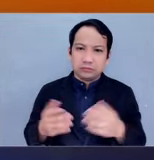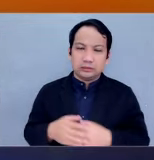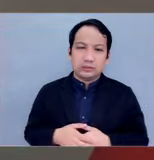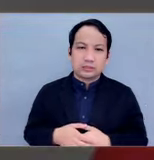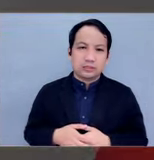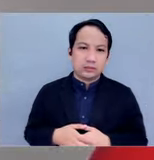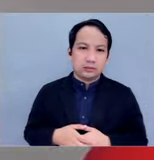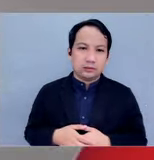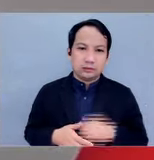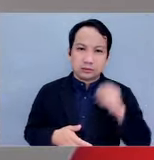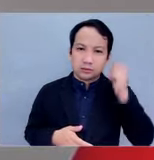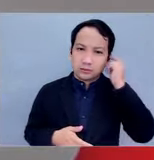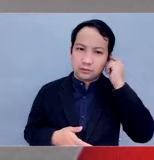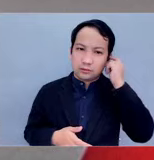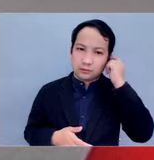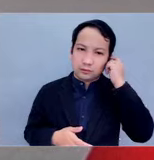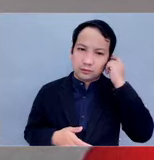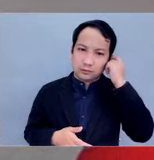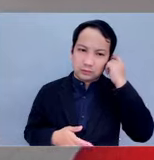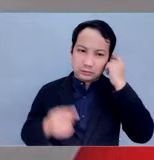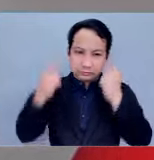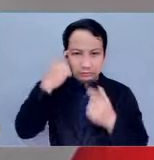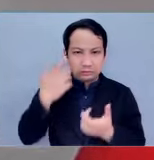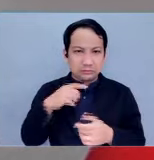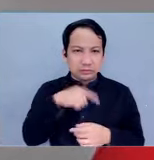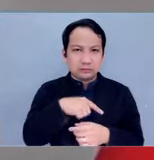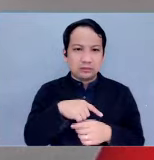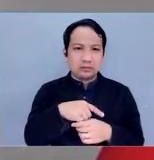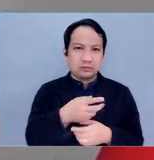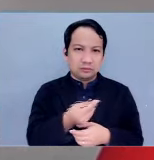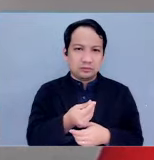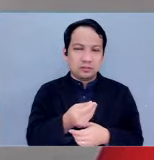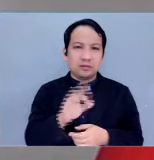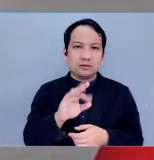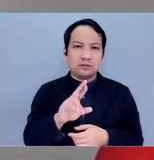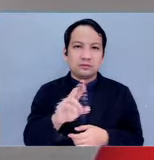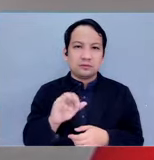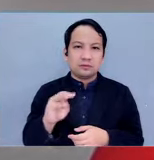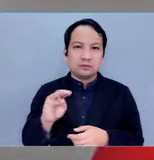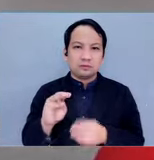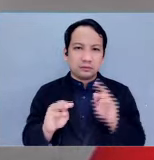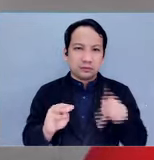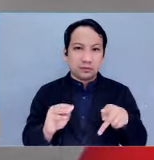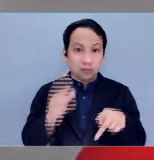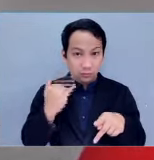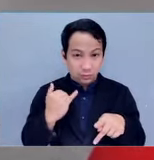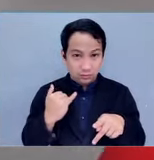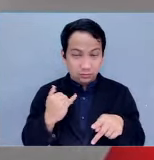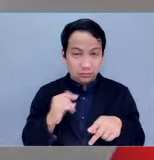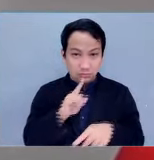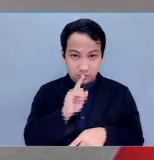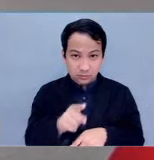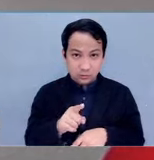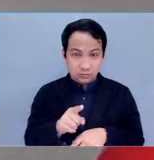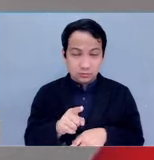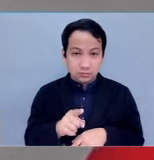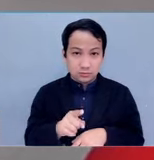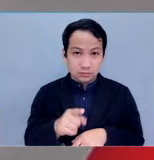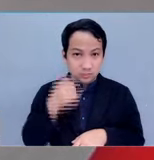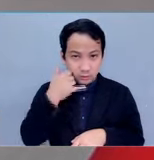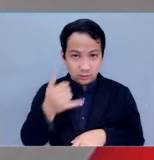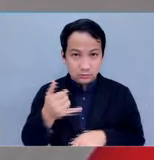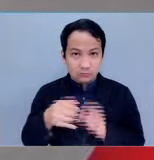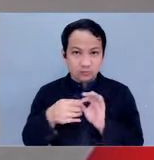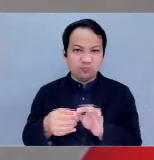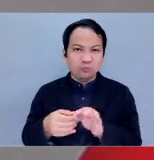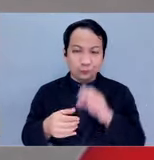may ano po kami, frame up po itong lahat. Frame up po ito. Kasi kung totoo pong tinawagan po siya nung